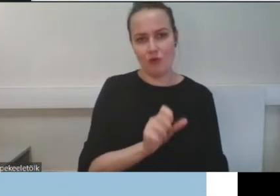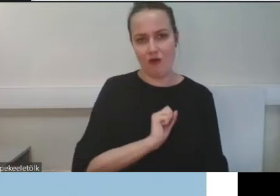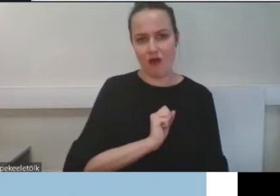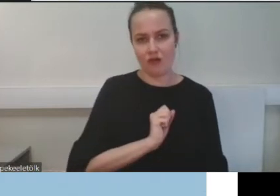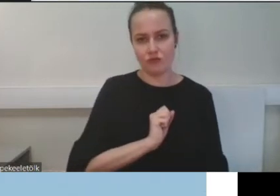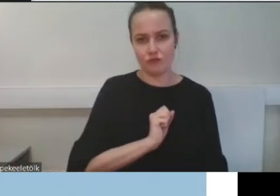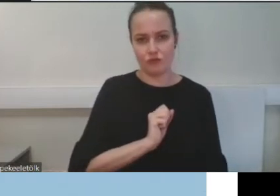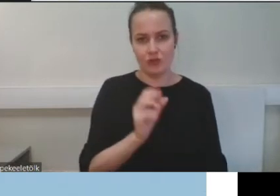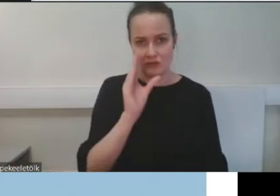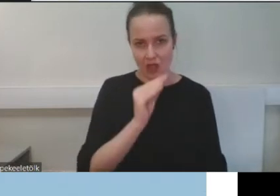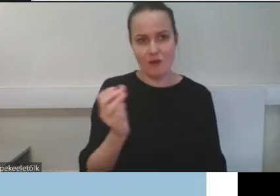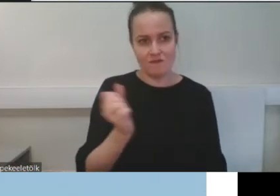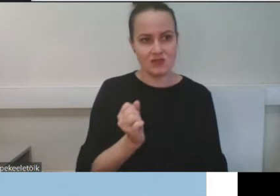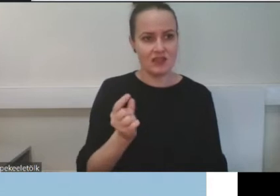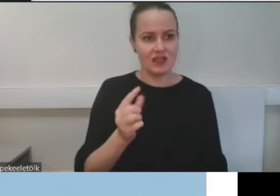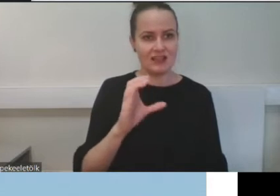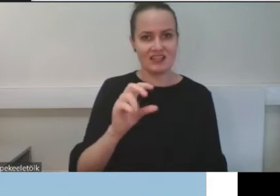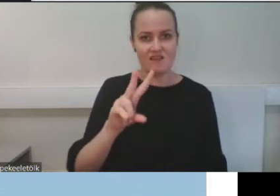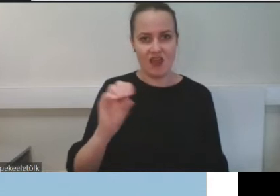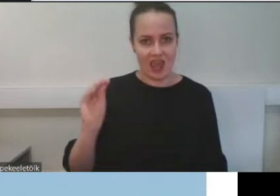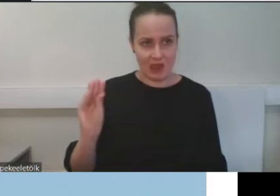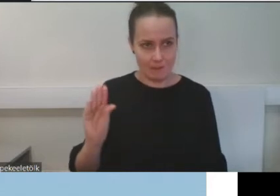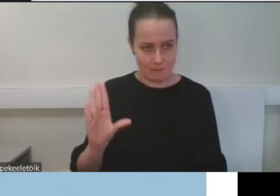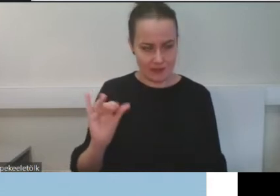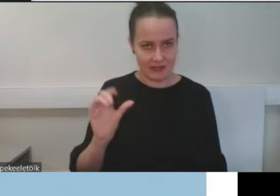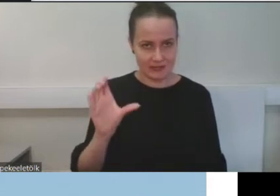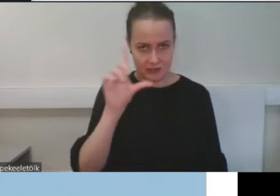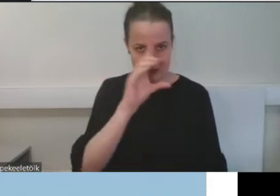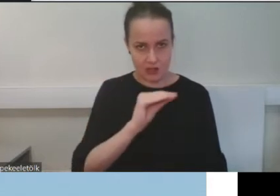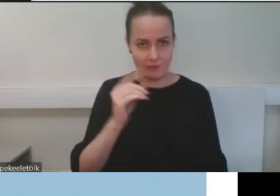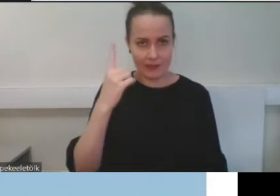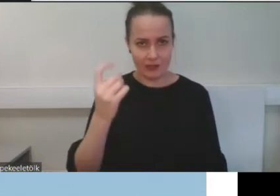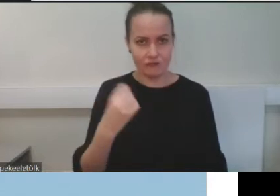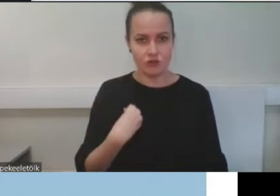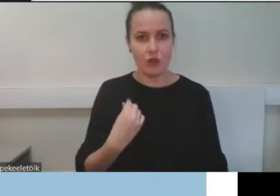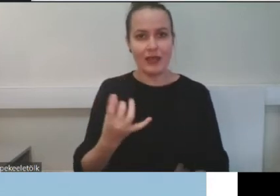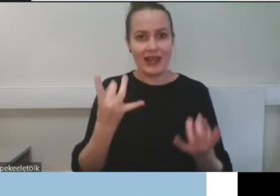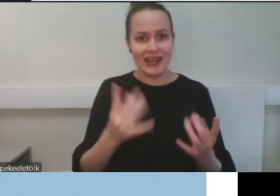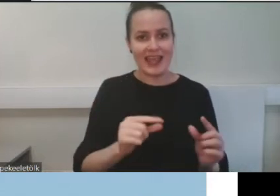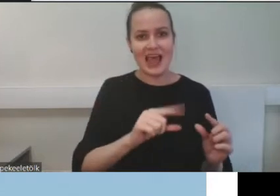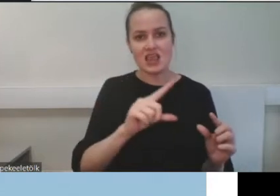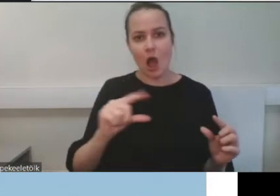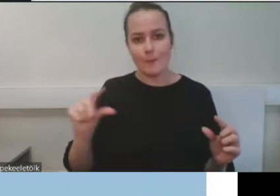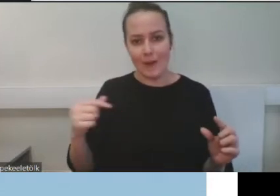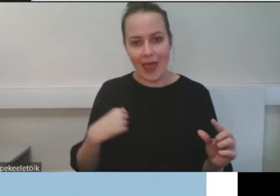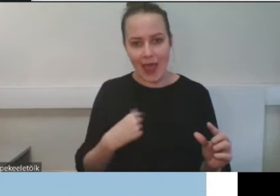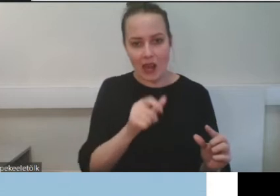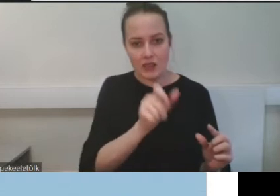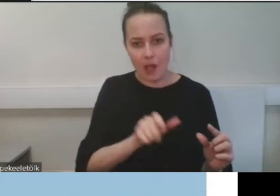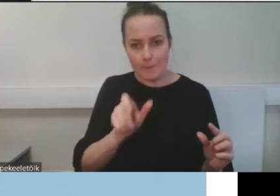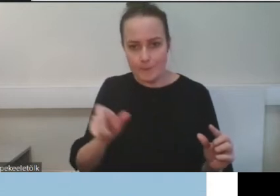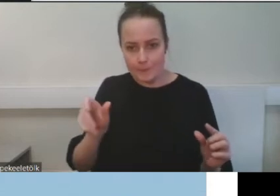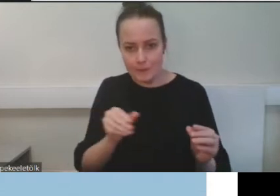arvestada. Aga üldiselt me jälgime ka seda, et kohalikele omavalitsustele ei tuleks liiga suurt